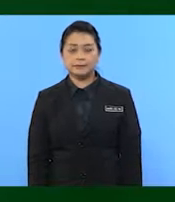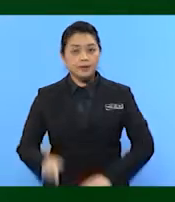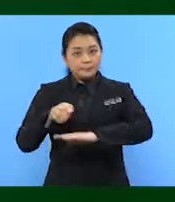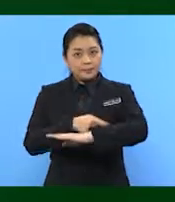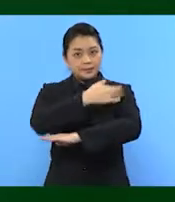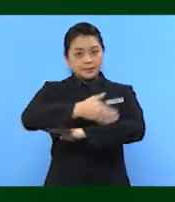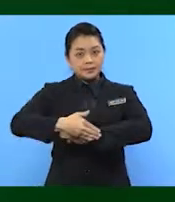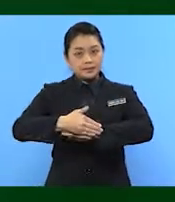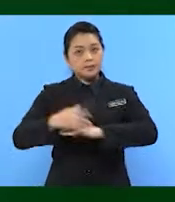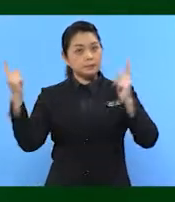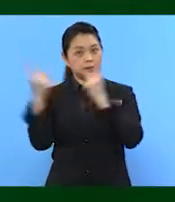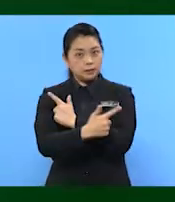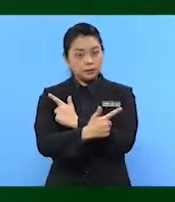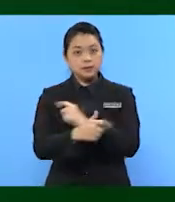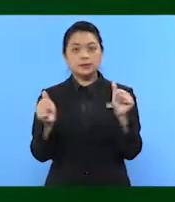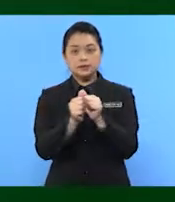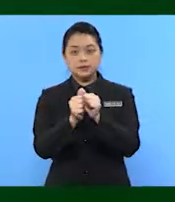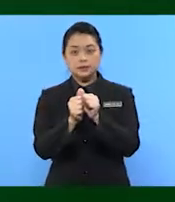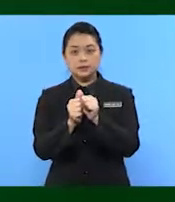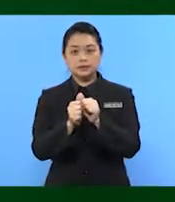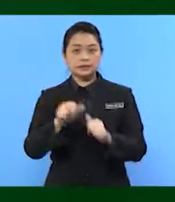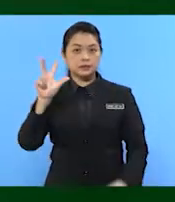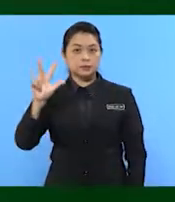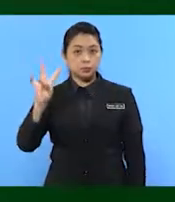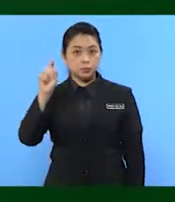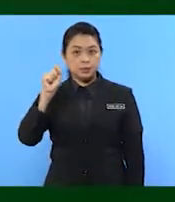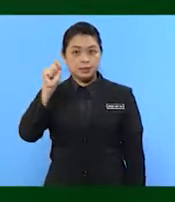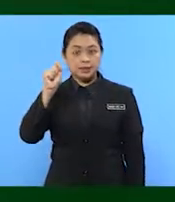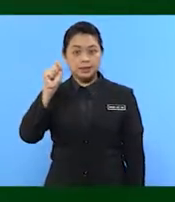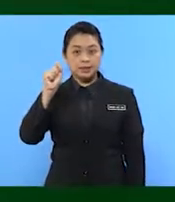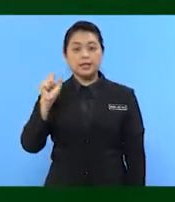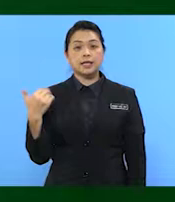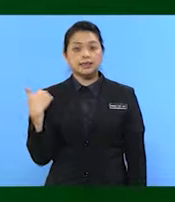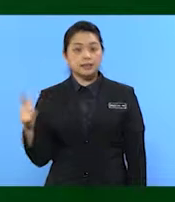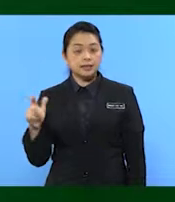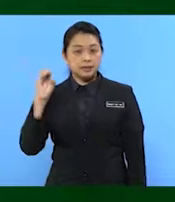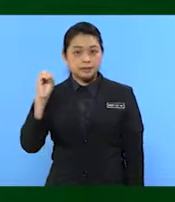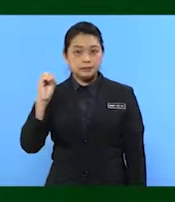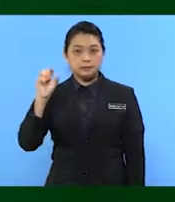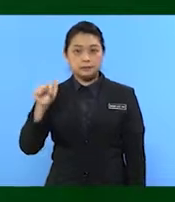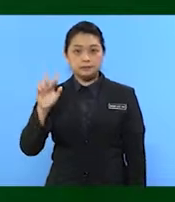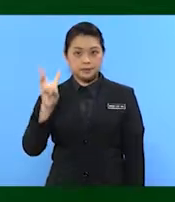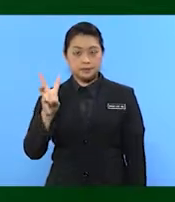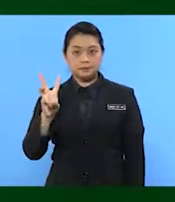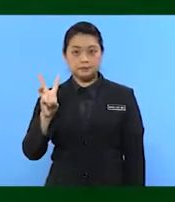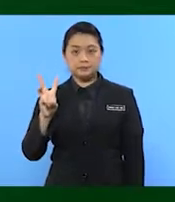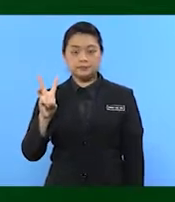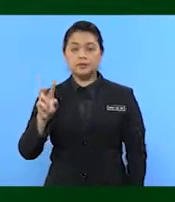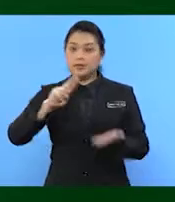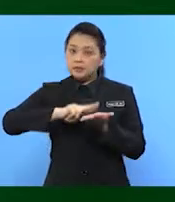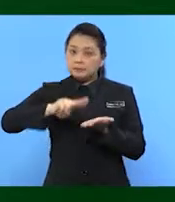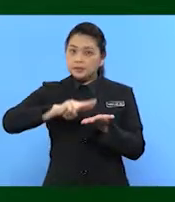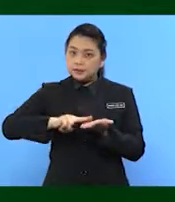Panjang sisi bertentangan dengan sudut 37 darjah ialah sifar perpuluhan 6 yang